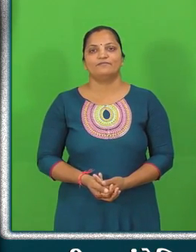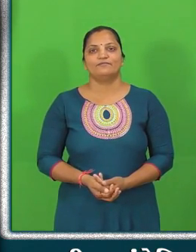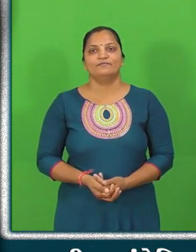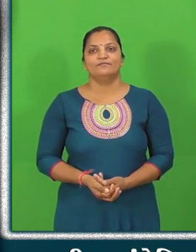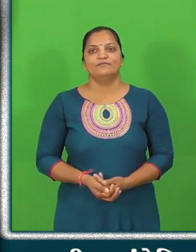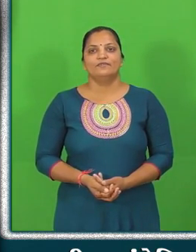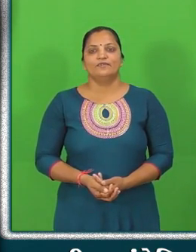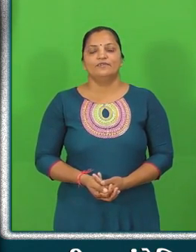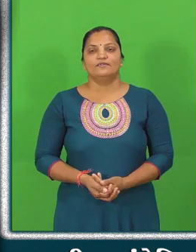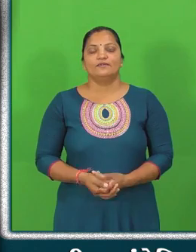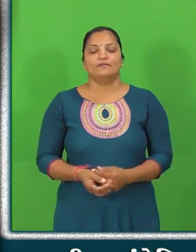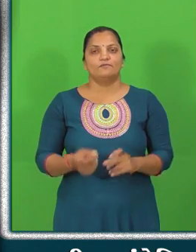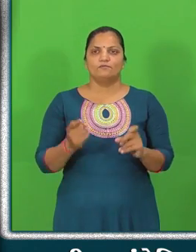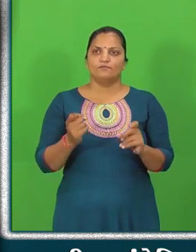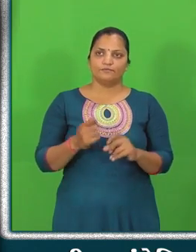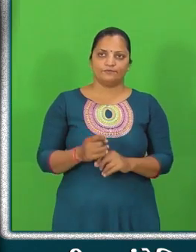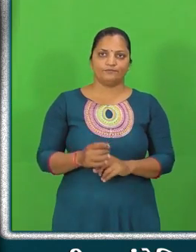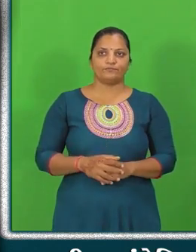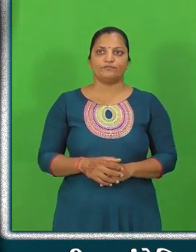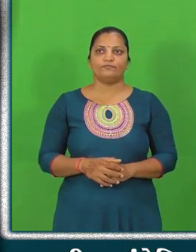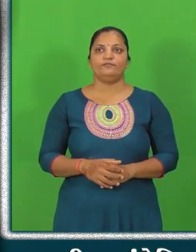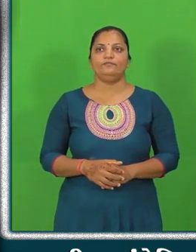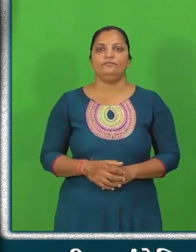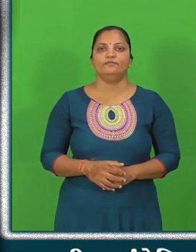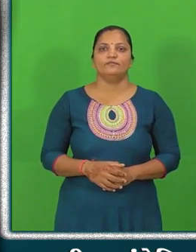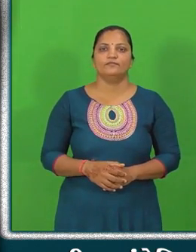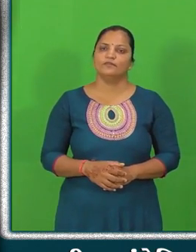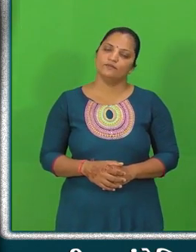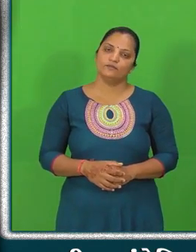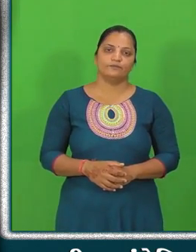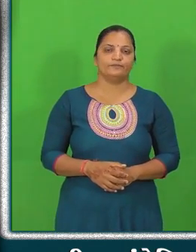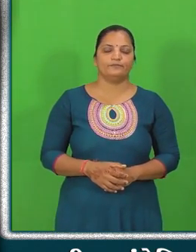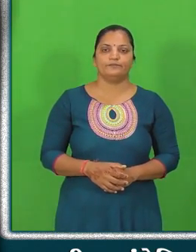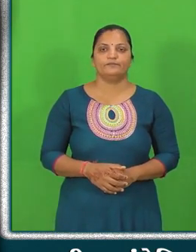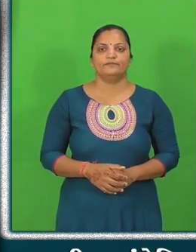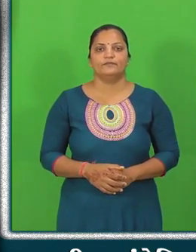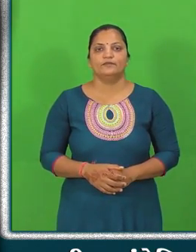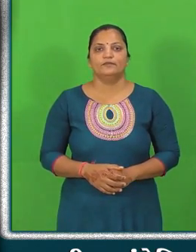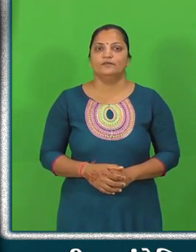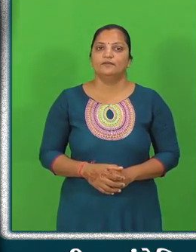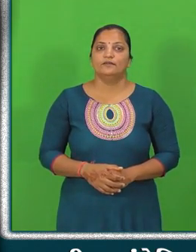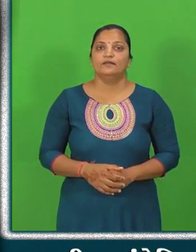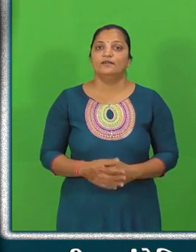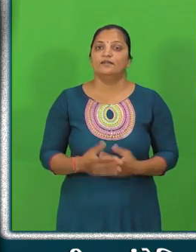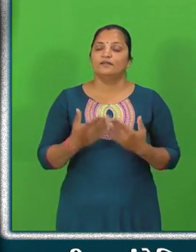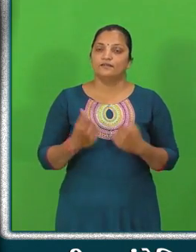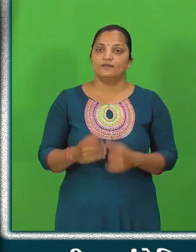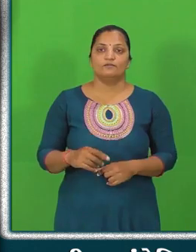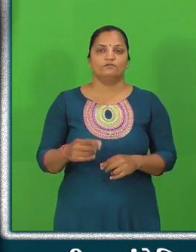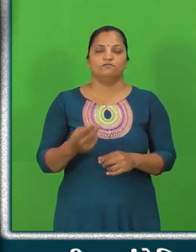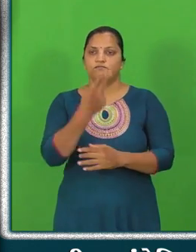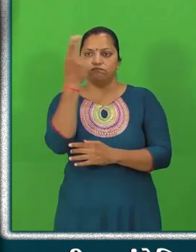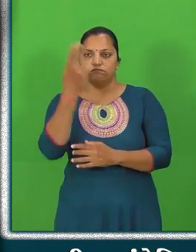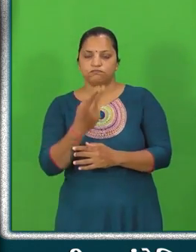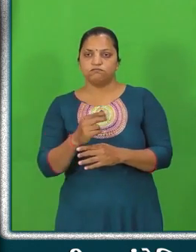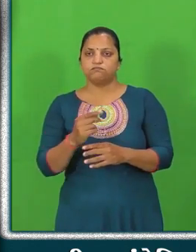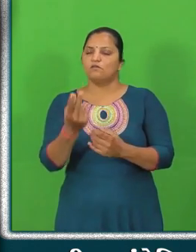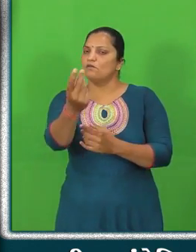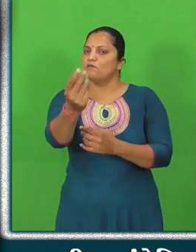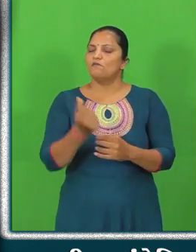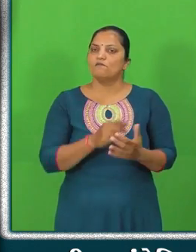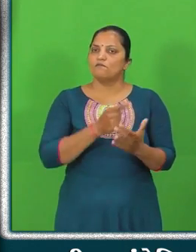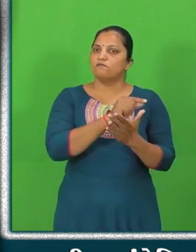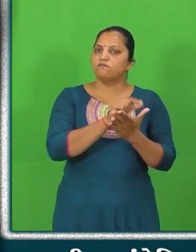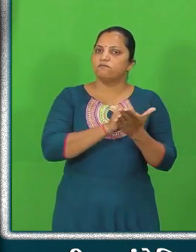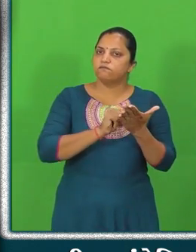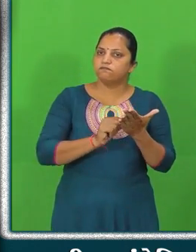પ્રકાર વાસ્તવિક અને ઉલટું, પ્રતિબિંબનું પરિમાણ વસ્તુના પરિમાણ જેટલું જ, આપણે શીખી લીધું। આ આકૃતિને ઝડપથી તમારી નોટબુકની અંદર